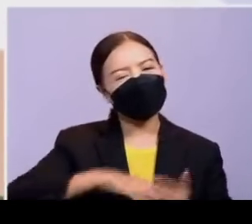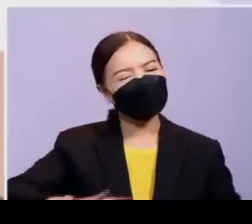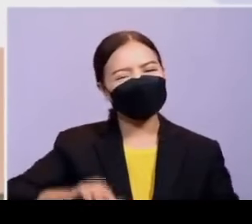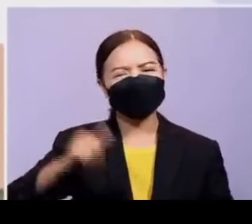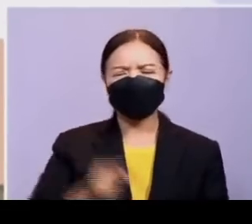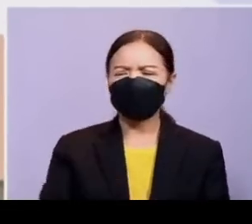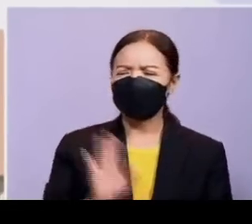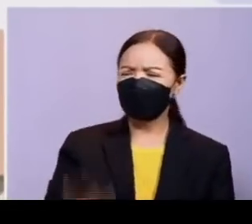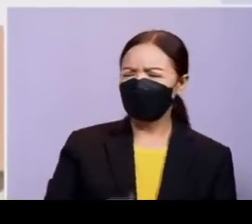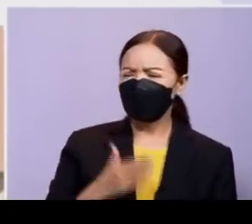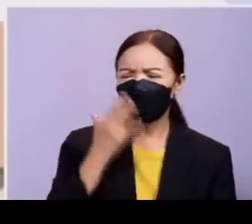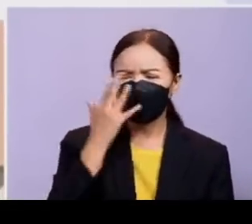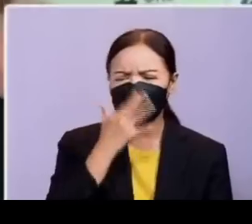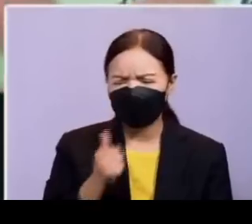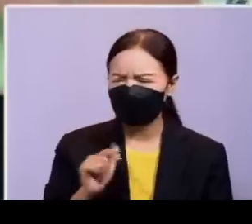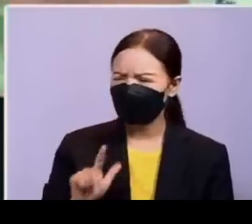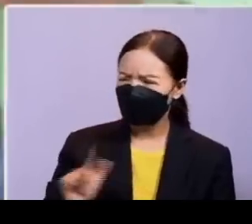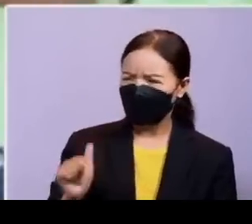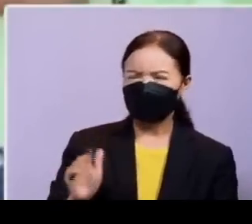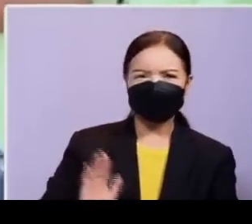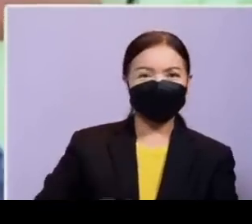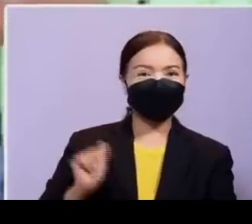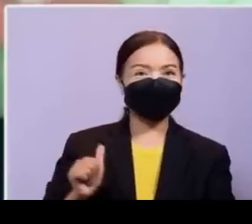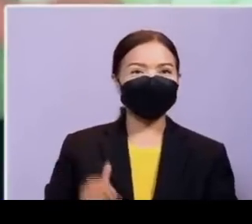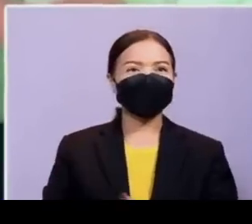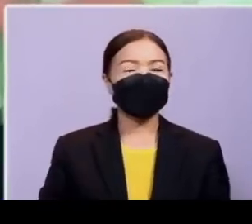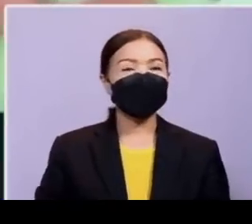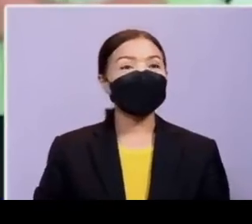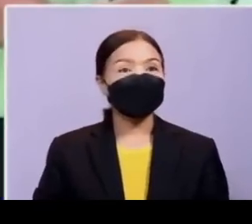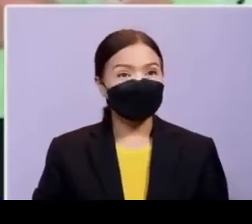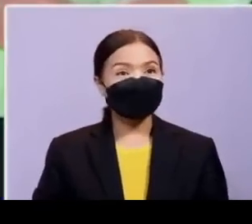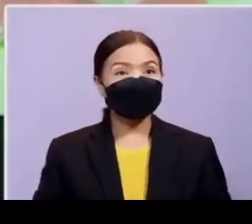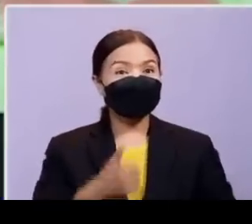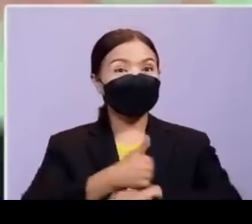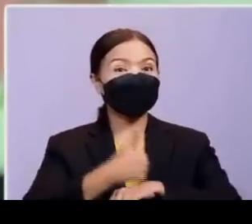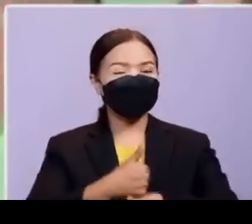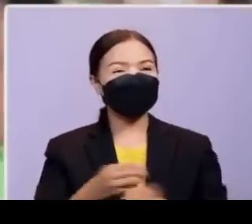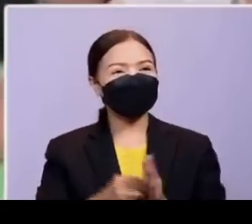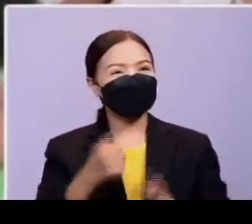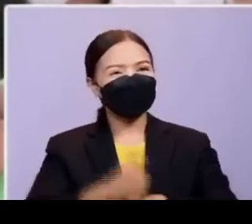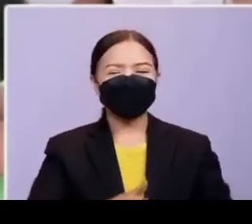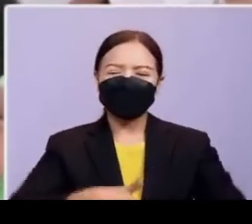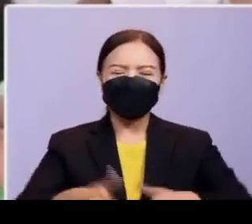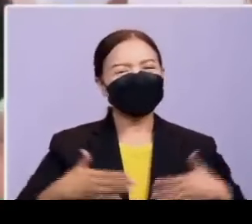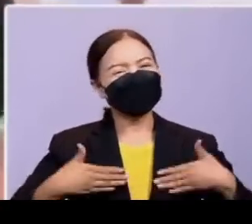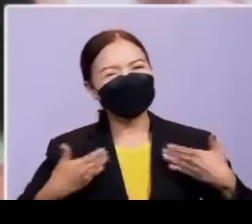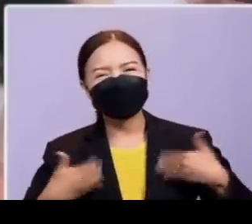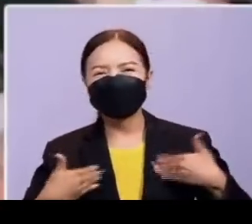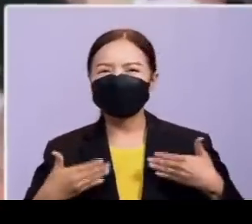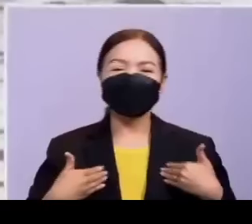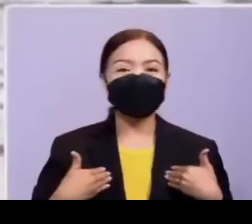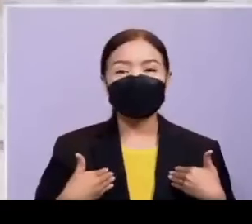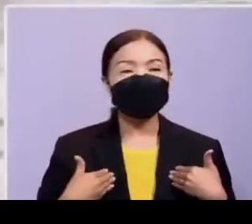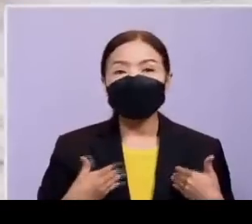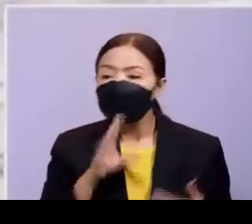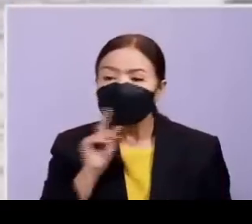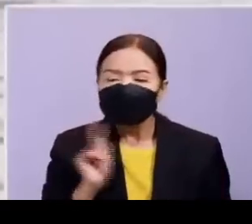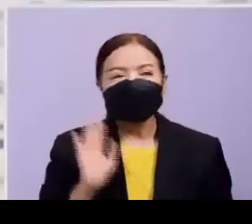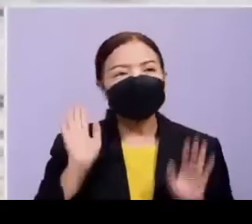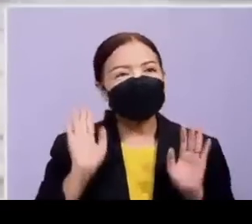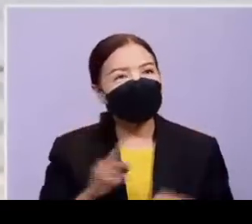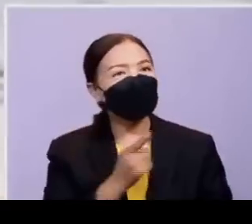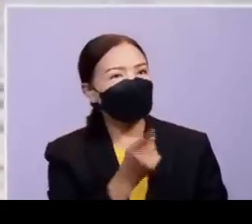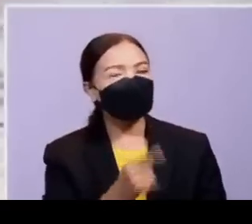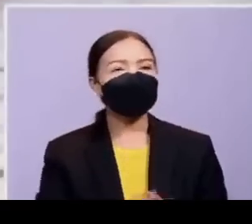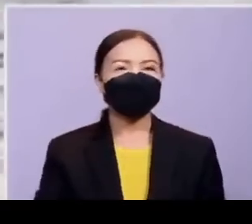หล่อทั้งเก่งจริงท่านผู้ว่าก็ไปค่ะชาวบ้านก็ดีอกดีใจชาวบ้านว่าไงบ้างอ่ะ โอ้โหนี่ระหว่